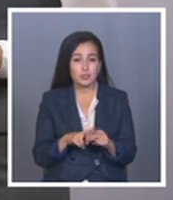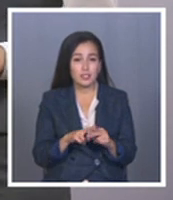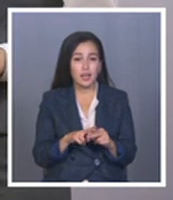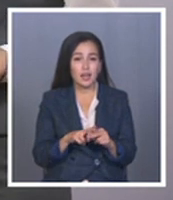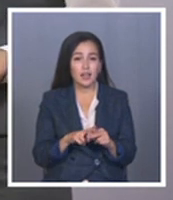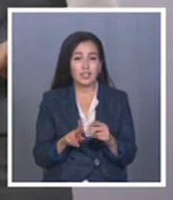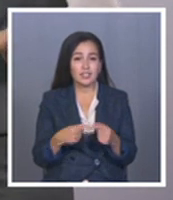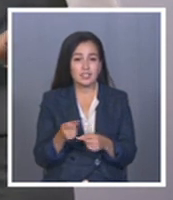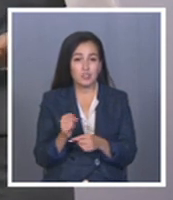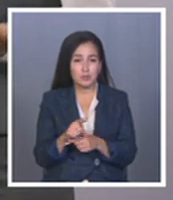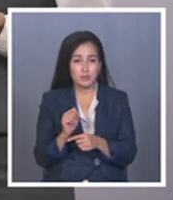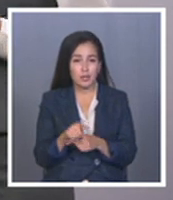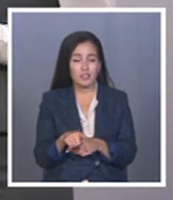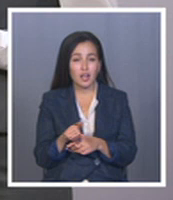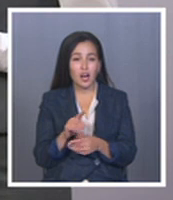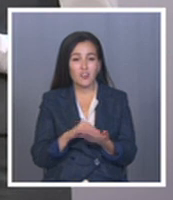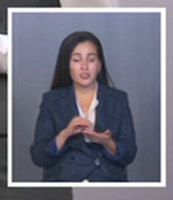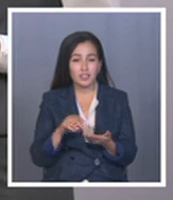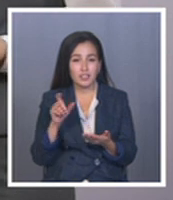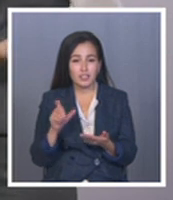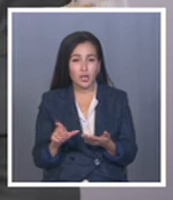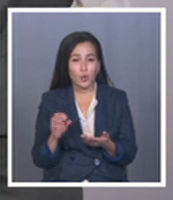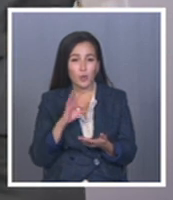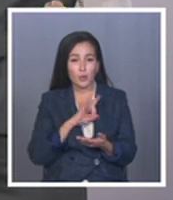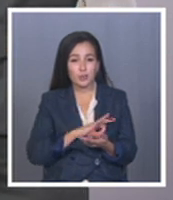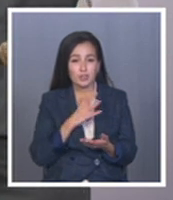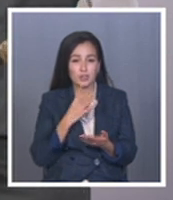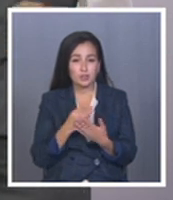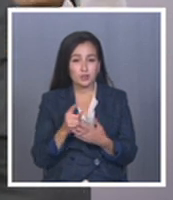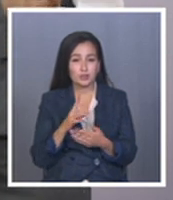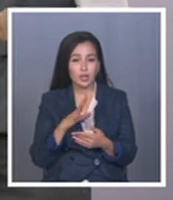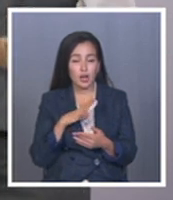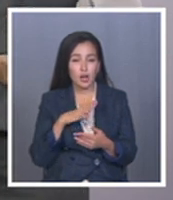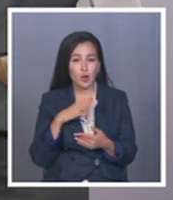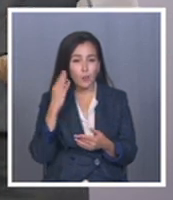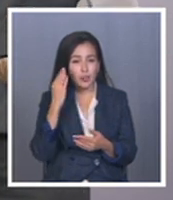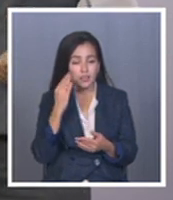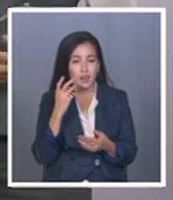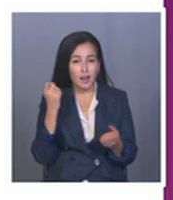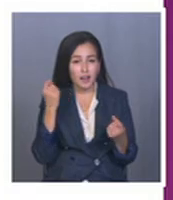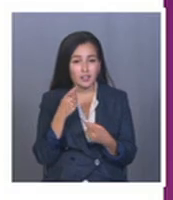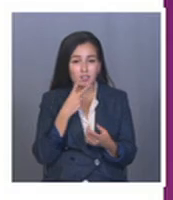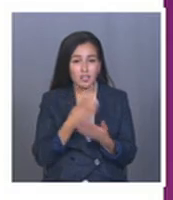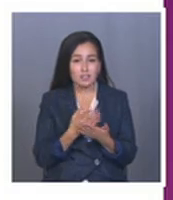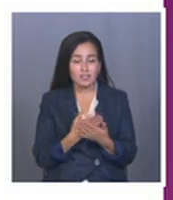келесі тапсырмада автордың тілді қолданыс арқылы астарлы ойды анықтаңыздар.